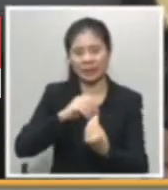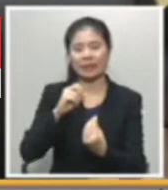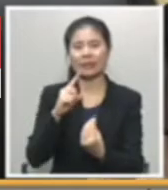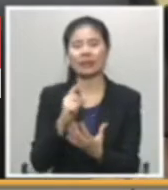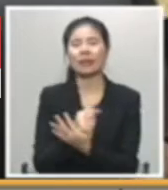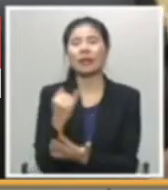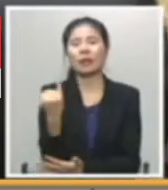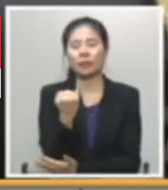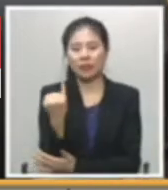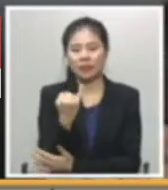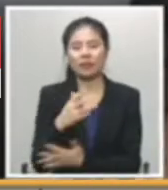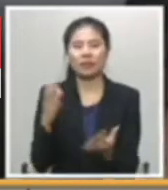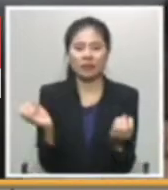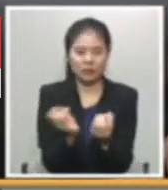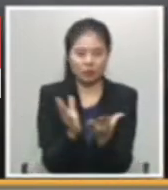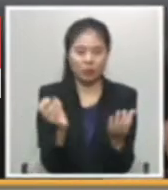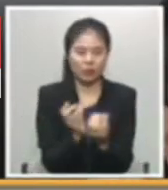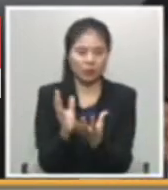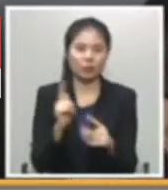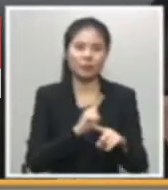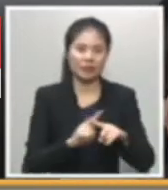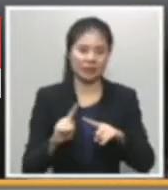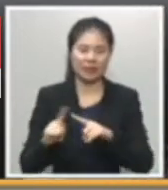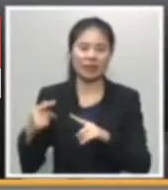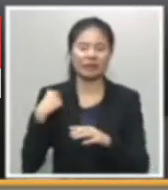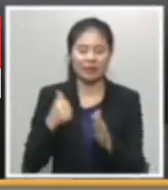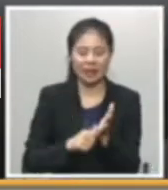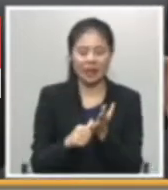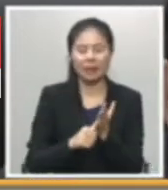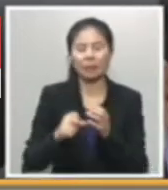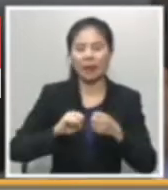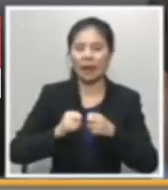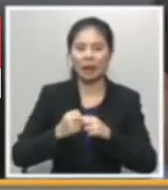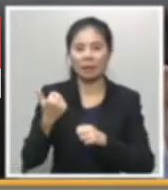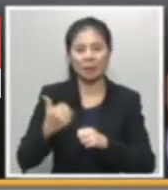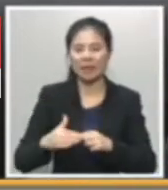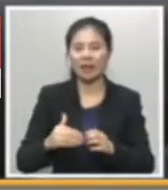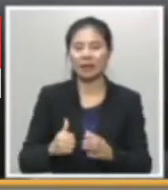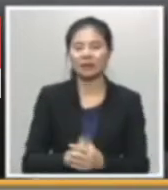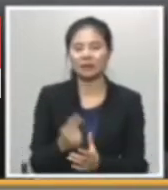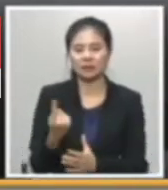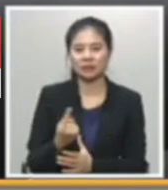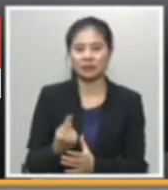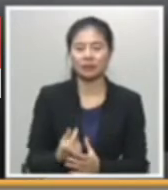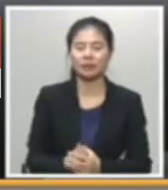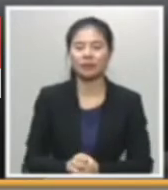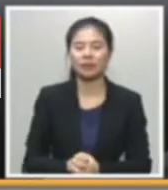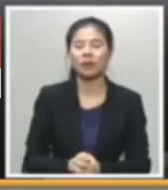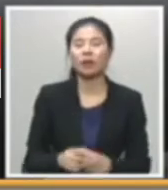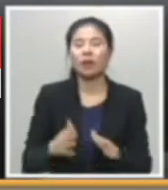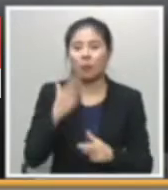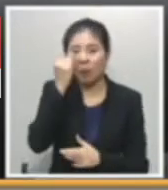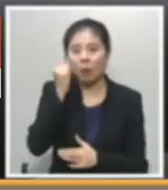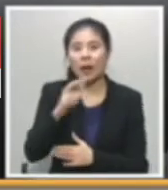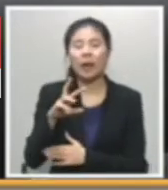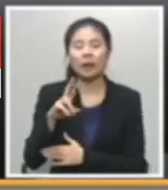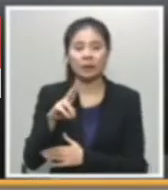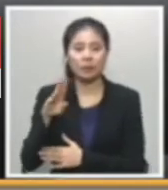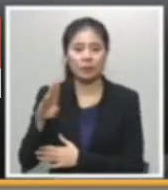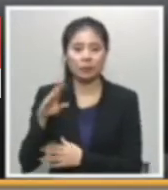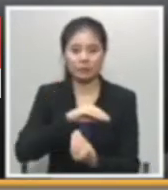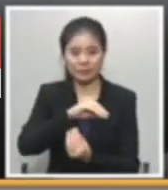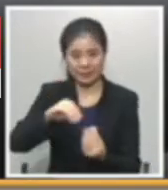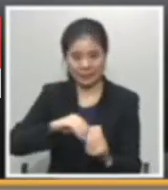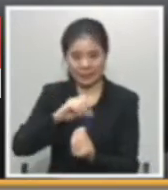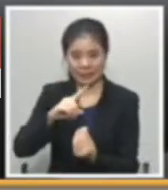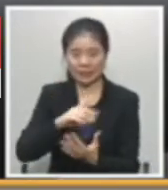ได้เลยในขณะนี้ท่านประธานครับผมจะกราบเรียนว่าในระบบเศรษฐกิจนั้นถ้